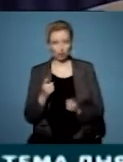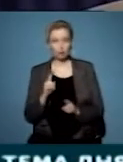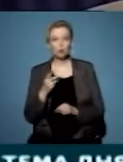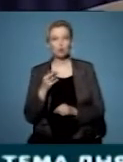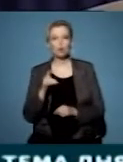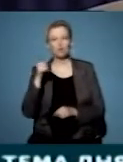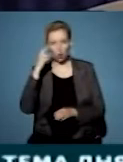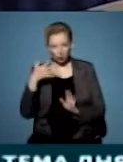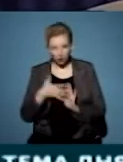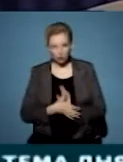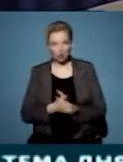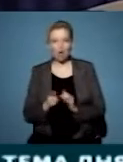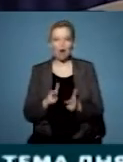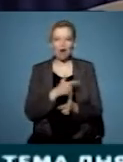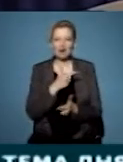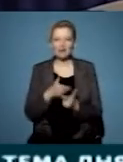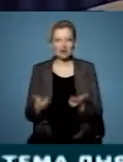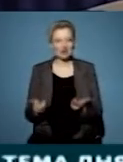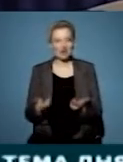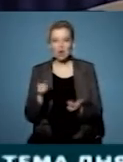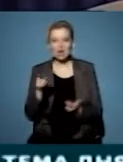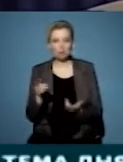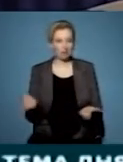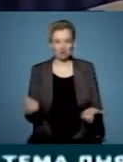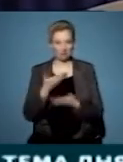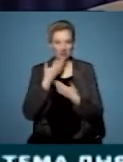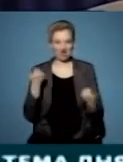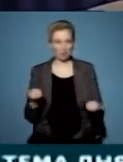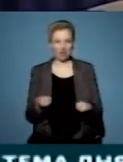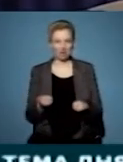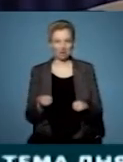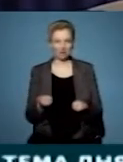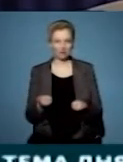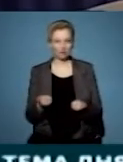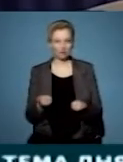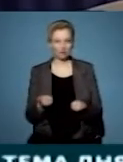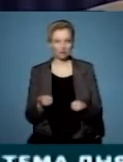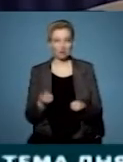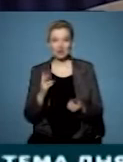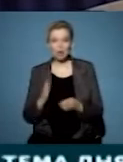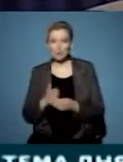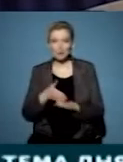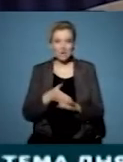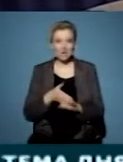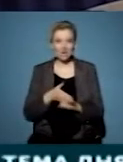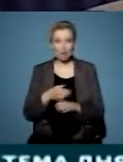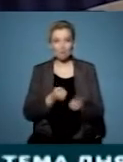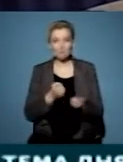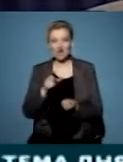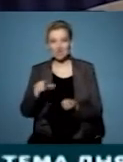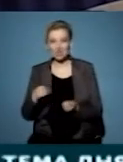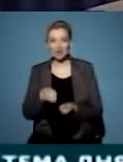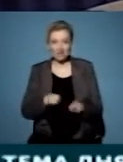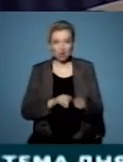що розуміють, що альтернативи їм немає. Розумієте? Тобто не зайде перевізник десь на